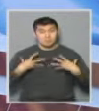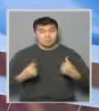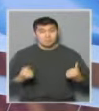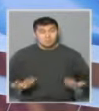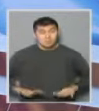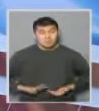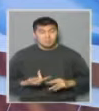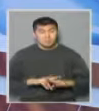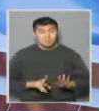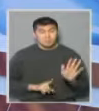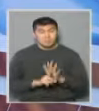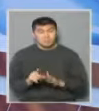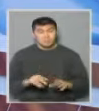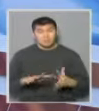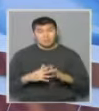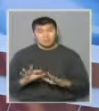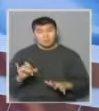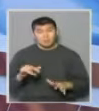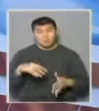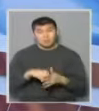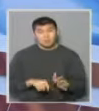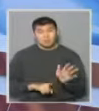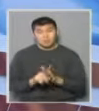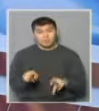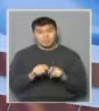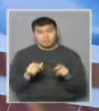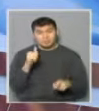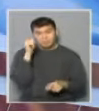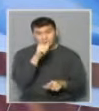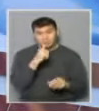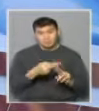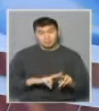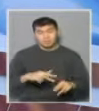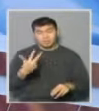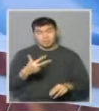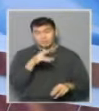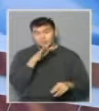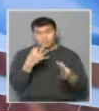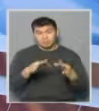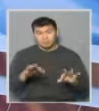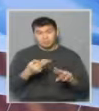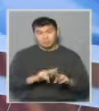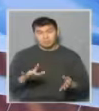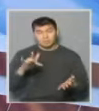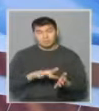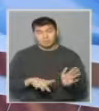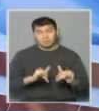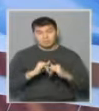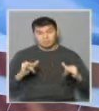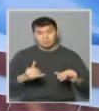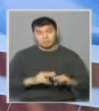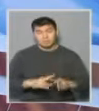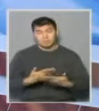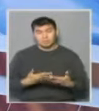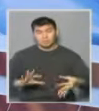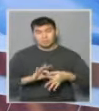из примеров – спортивный комплекс в селе Орлик, введенный в эксплуатацию в этом году. К 30-летию независимости страны в целях развития